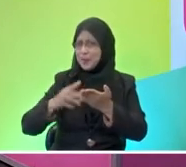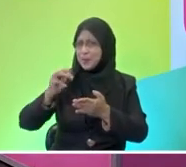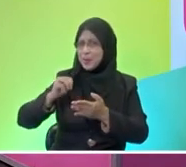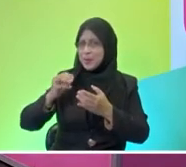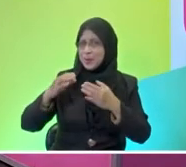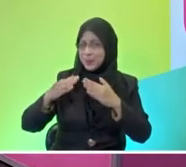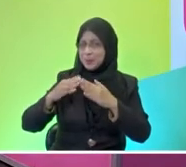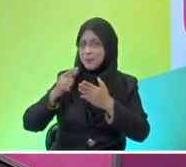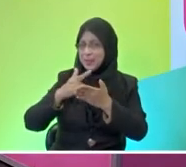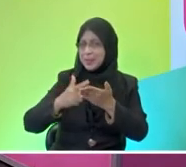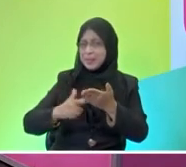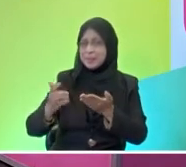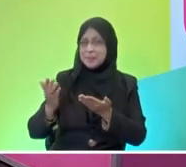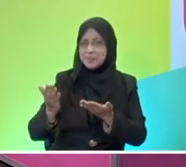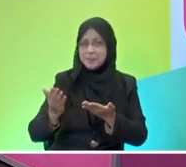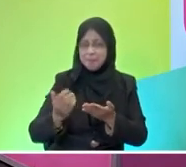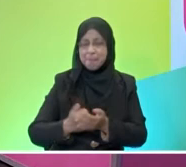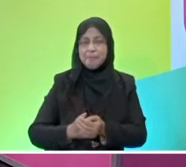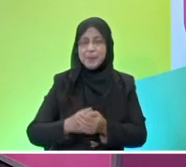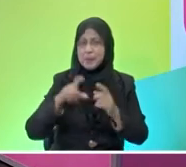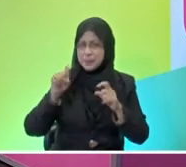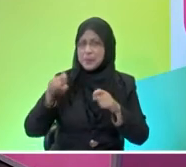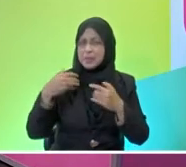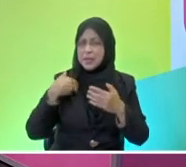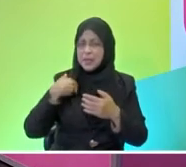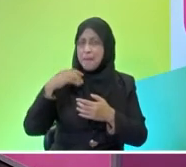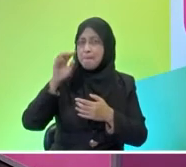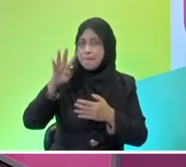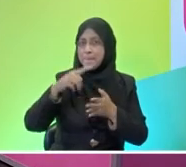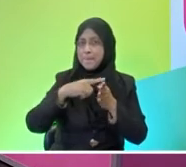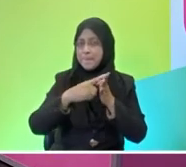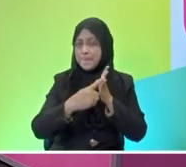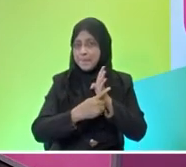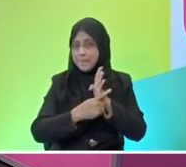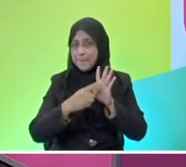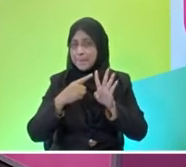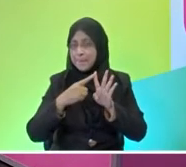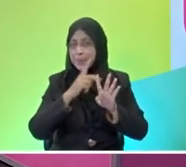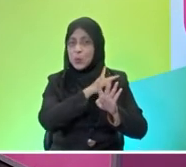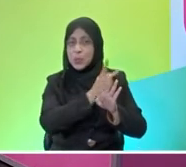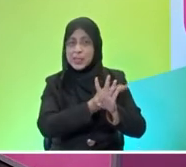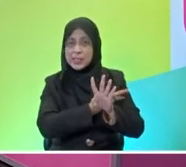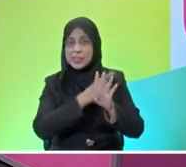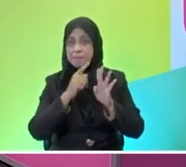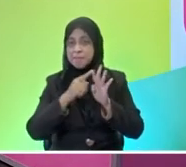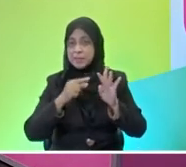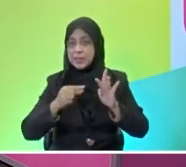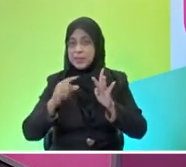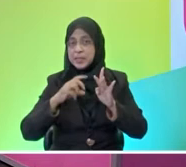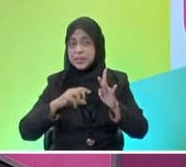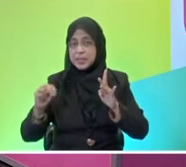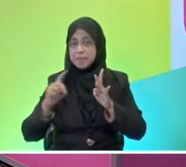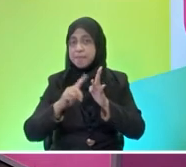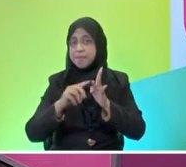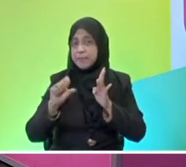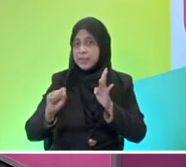belakang elemen tersebut yang penting untuk kita Melaka nah Hanif